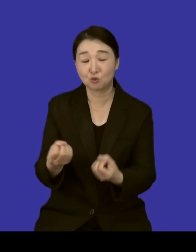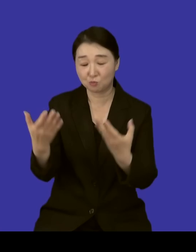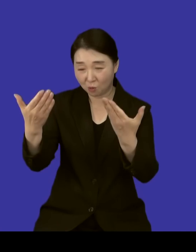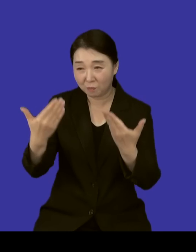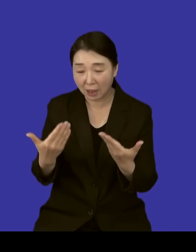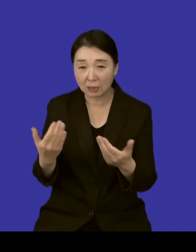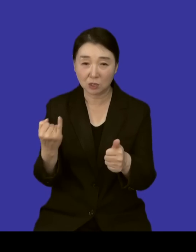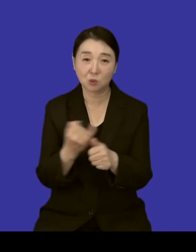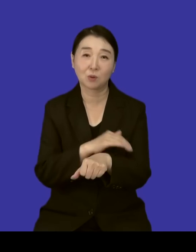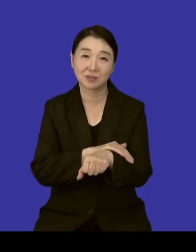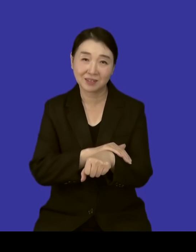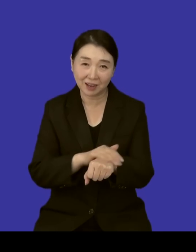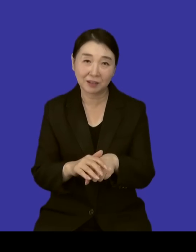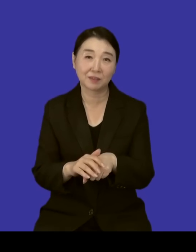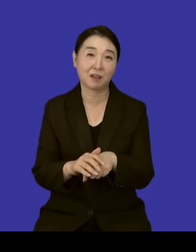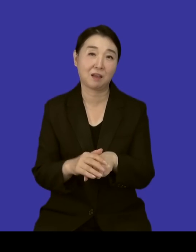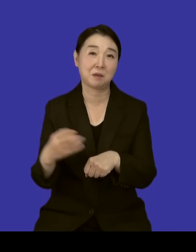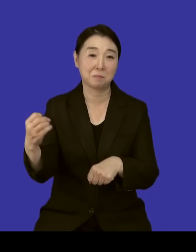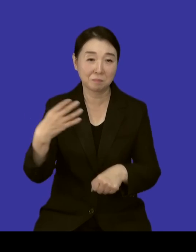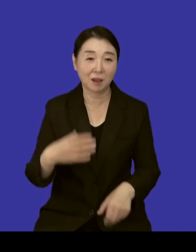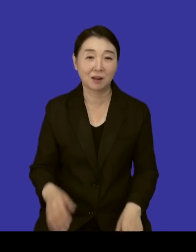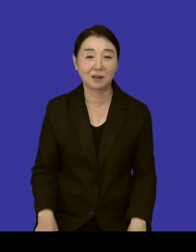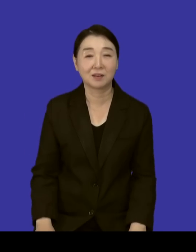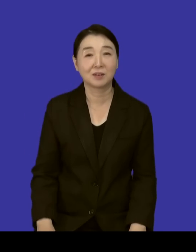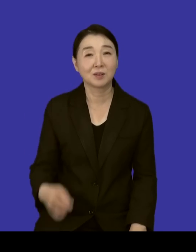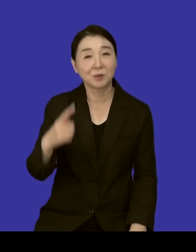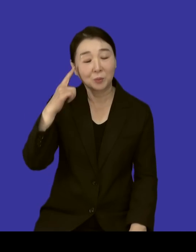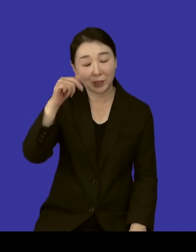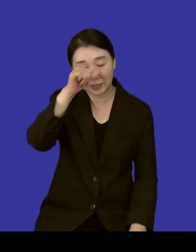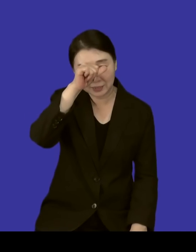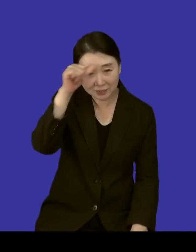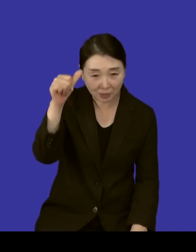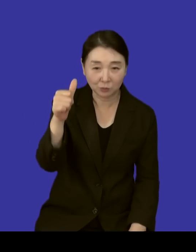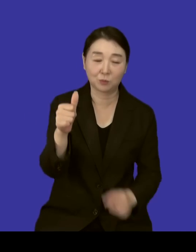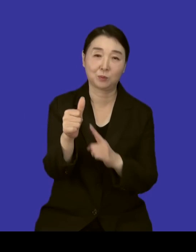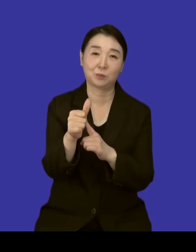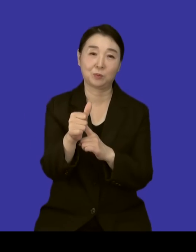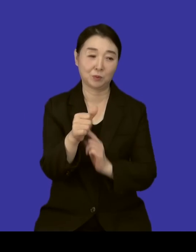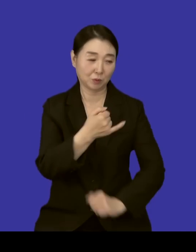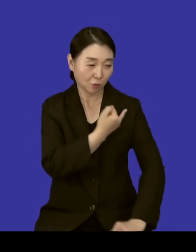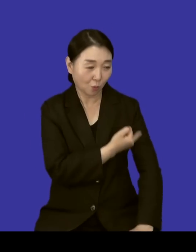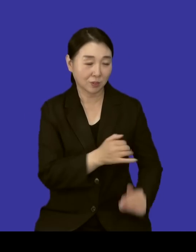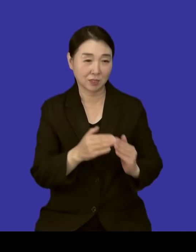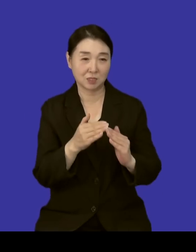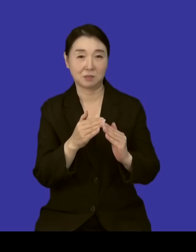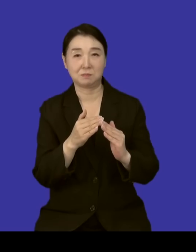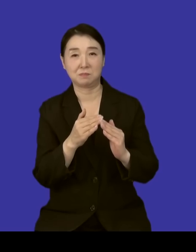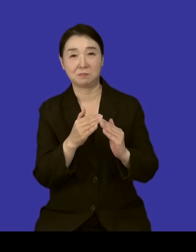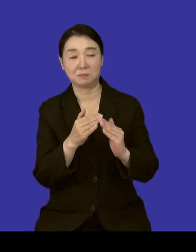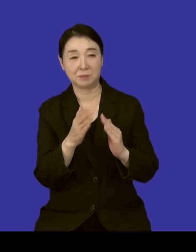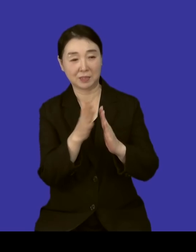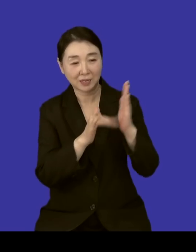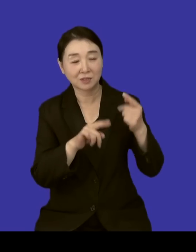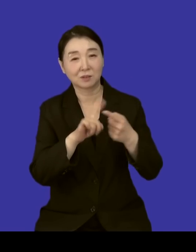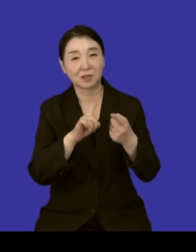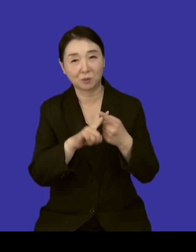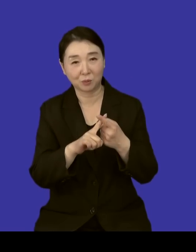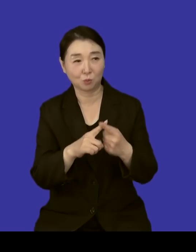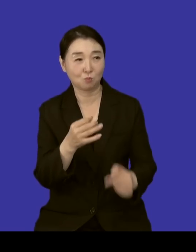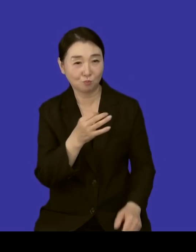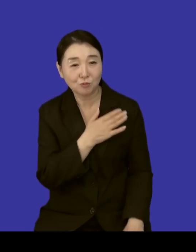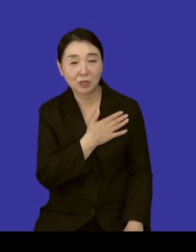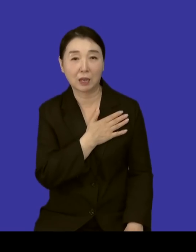간다 할 정도로 예. 뭐 장로님, 권사님 댁에 또 이제 또 부여하고 예. 그리고 또